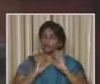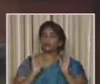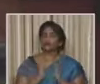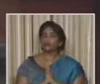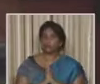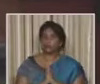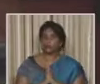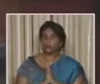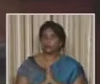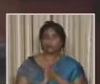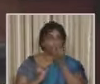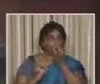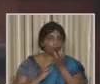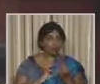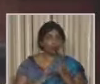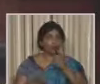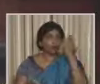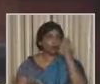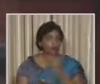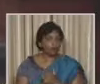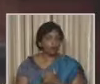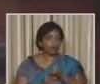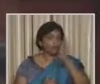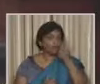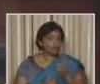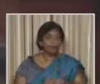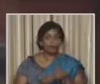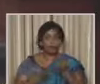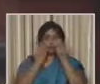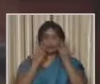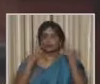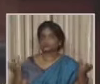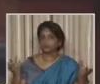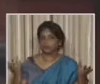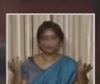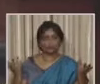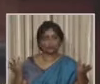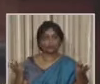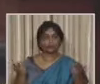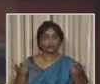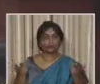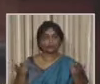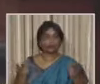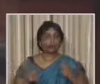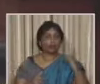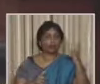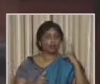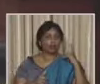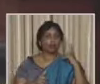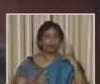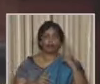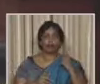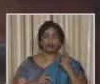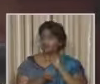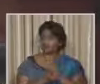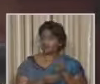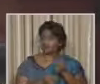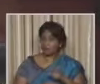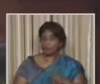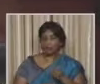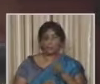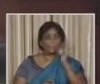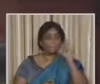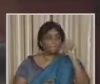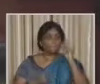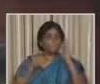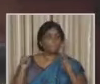ஒரு இடத்திலும் தாக்குதலை தடுப்பதற்கு முக்கியமாக அமையக்கூடிய தகவல் வரவில்லை. பாதுகாப்பு வீட்டினை கொள்வனவு செய்தமை தொடர்பாக,